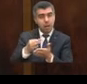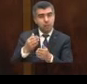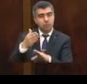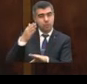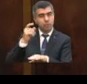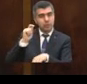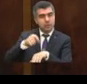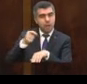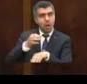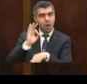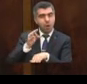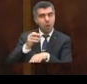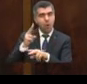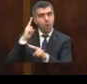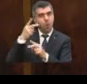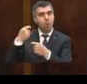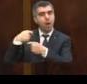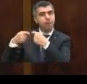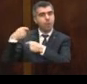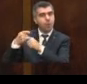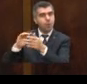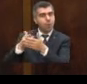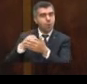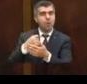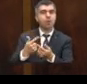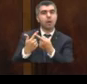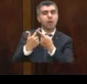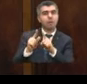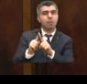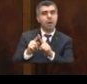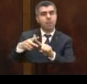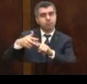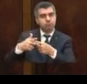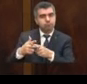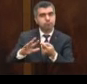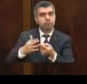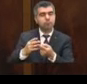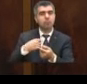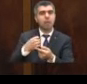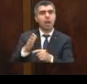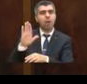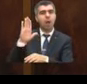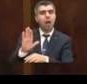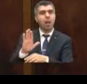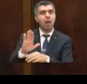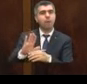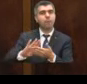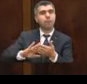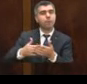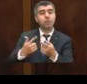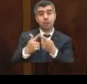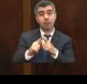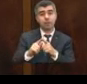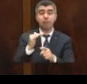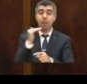الحرفيين، كنتكلموا على الكوافر والكهربائيين البلومبي السائق المهنيين الأطباء الصيادلة موثقين إلى آخره. فهذا يجب